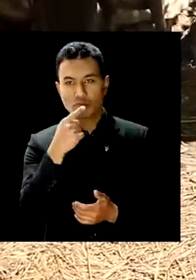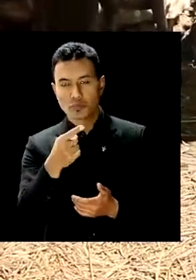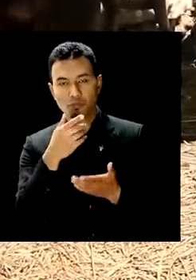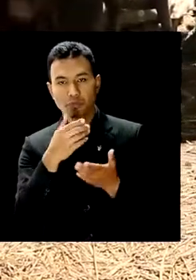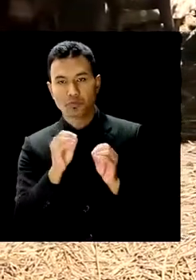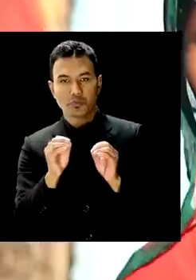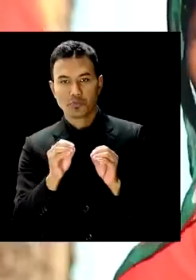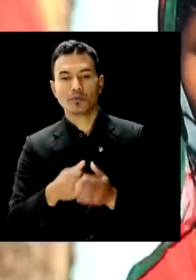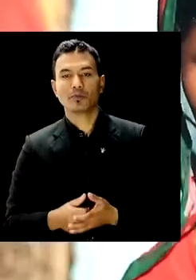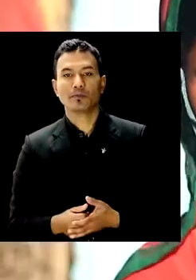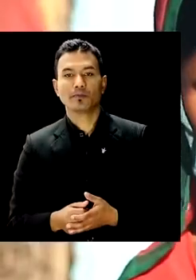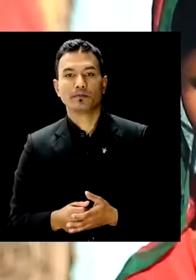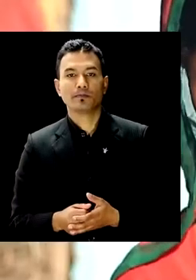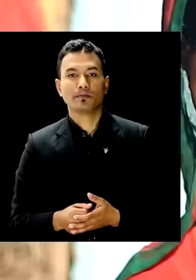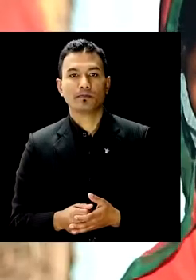हमरा